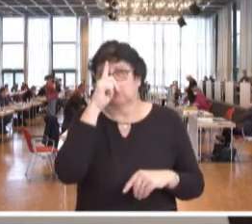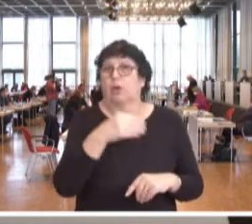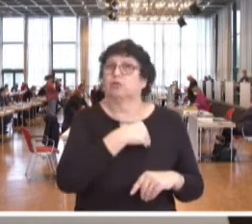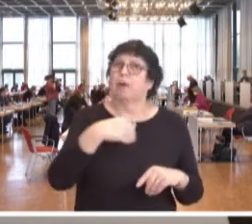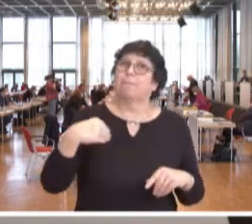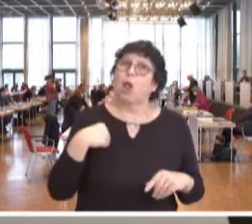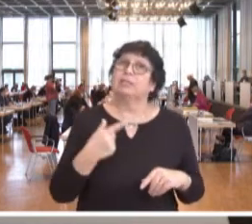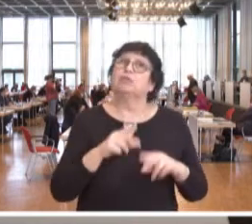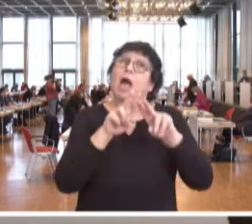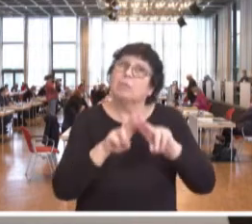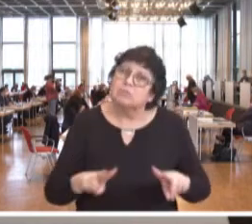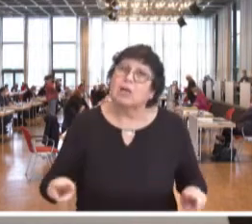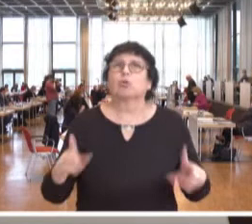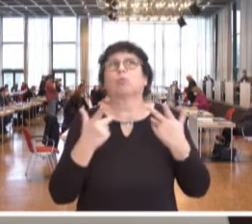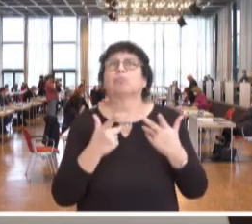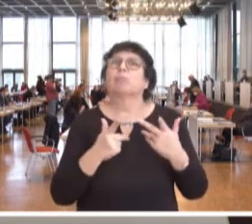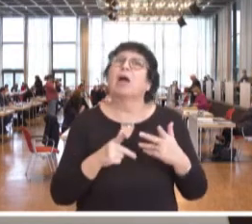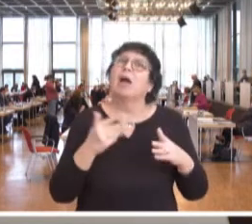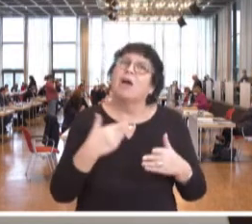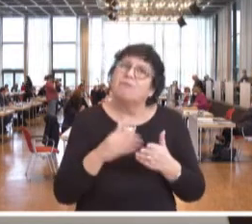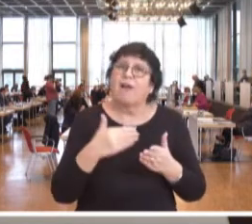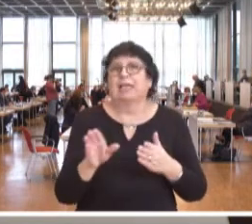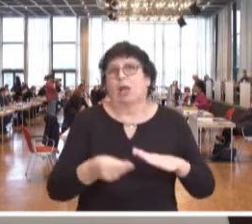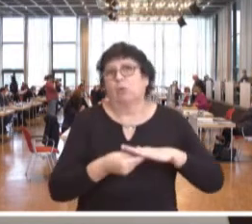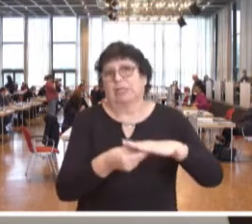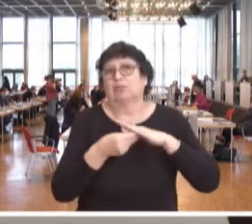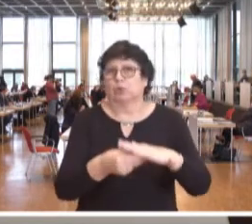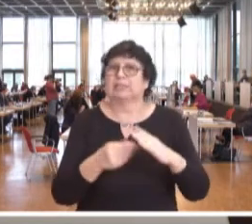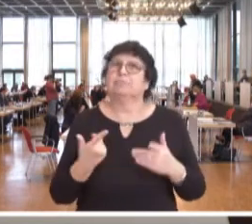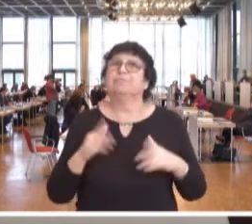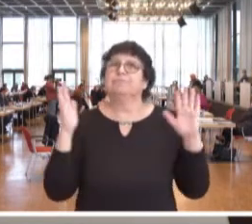Aussöhnung voranzutreiben, und das möchte ich hier dankbar festhalten.